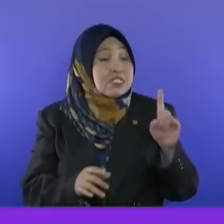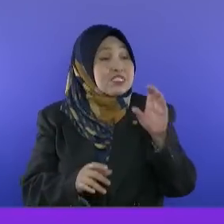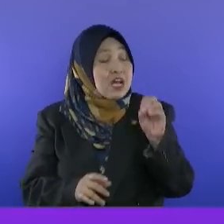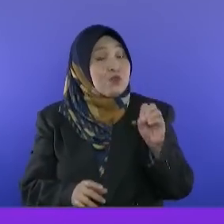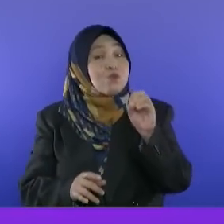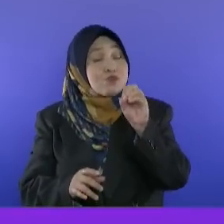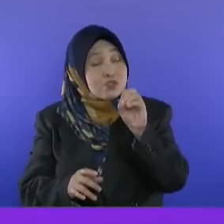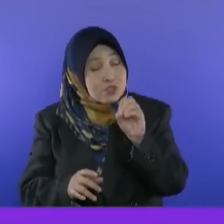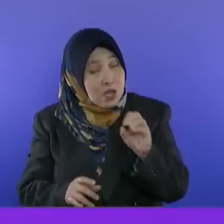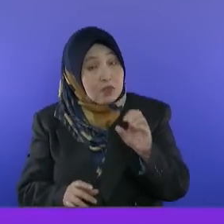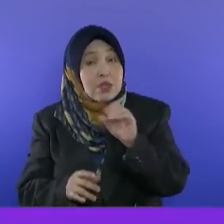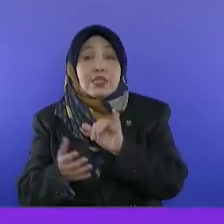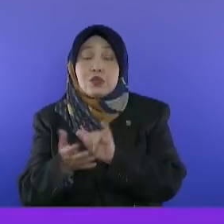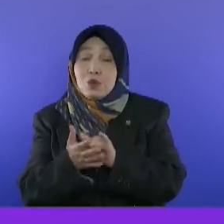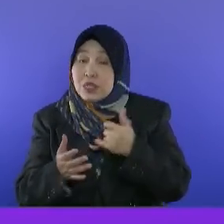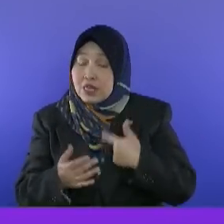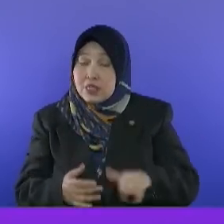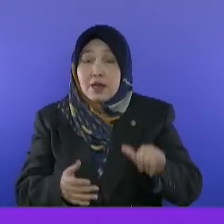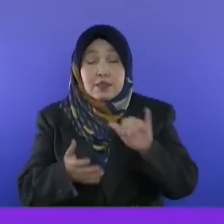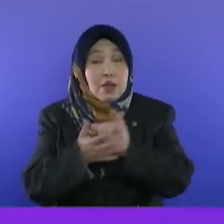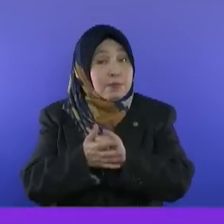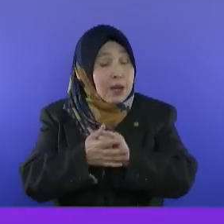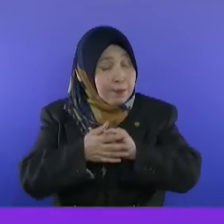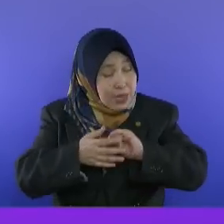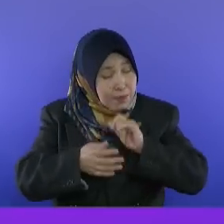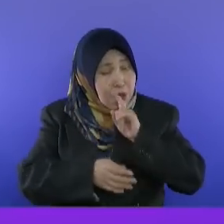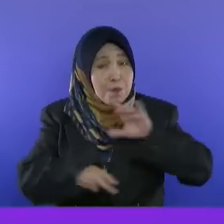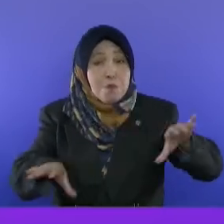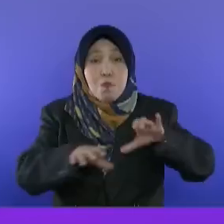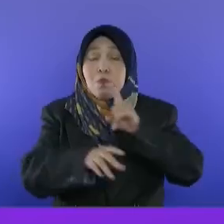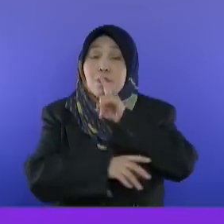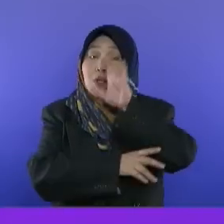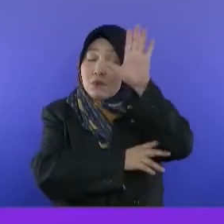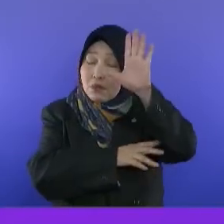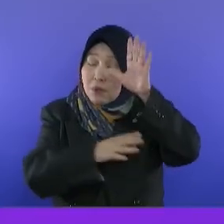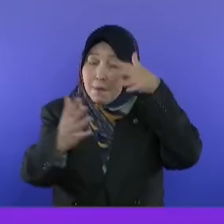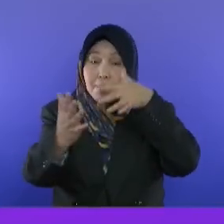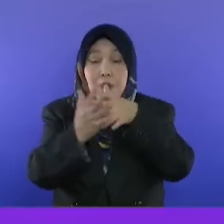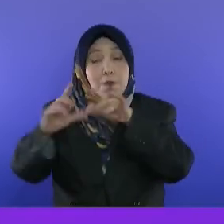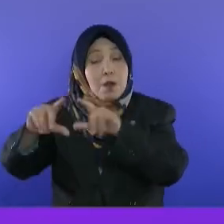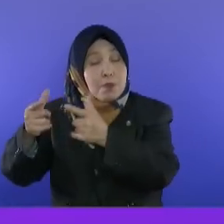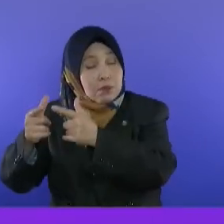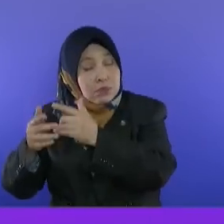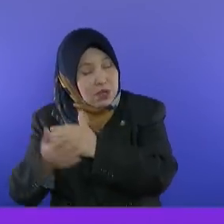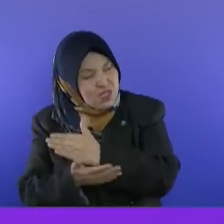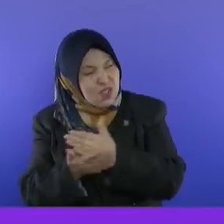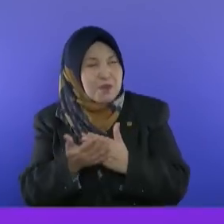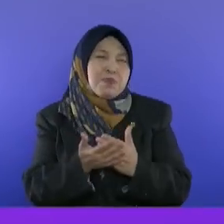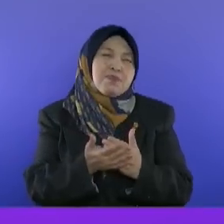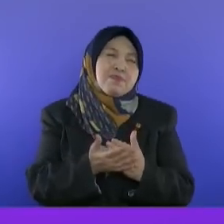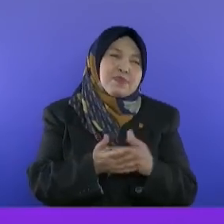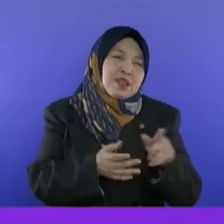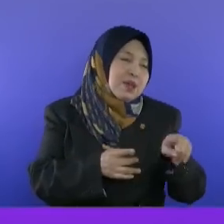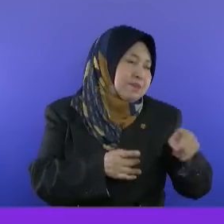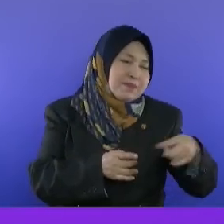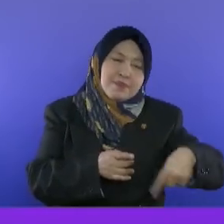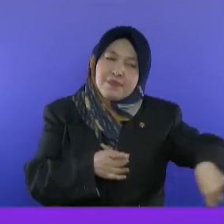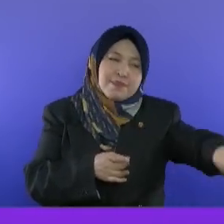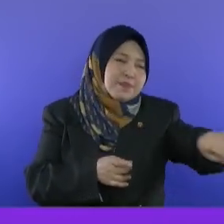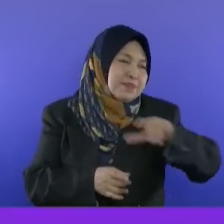tadi dinyatakan dan menghapus setiap kali mereka mengikat janji kumpulan dari mereka melanggarnya sedangkan sebagian besar daripada mereka tidak